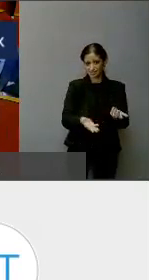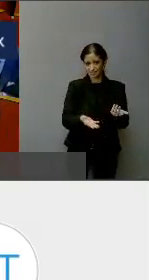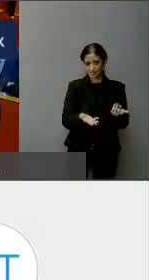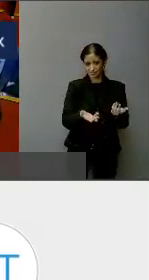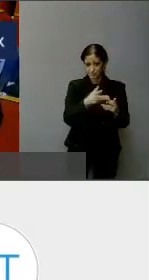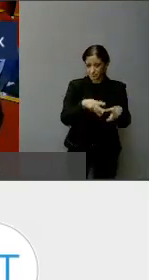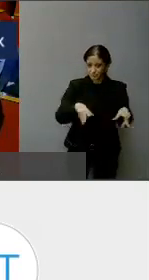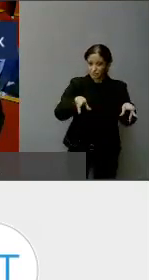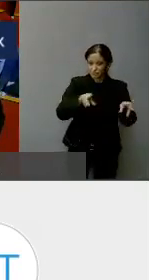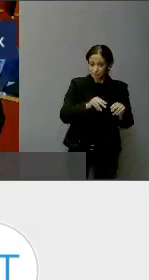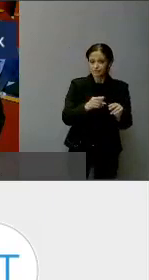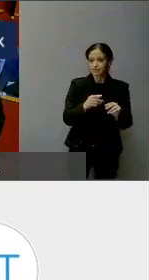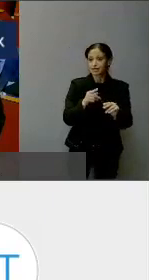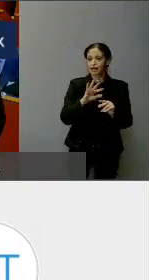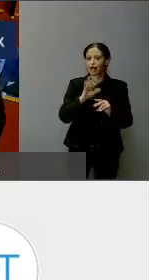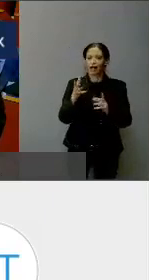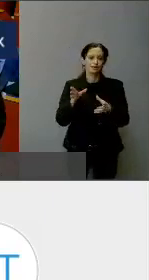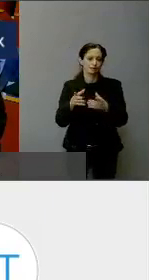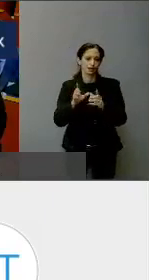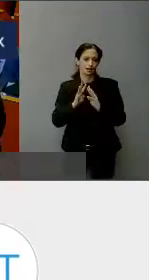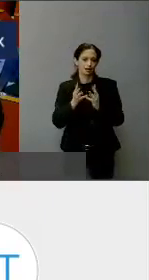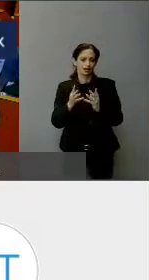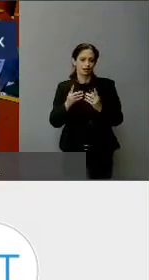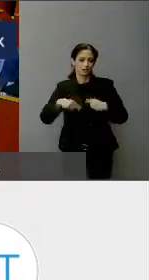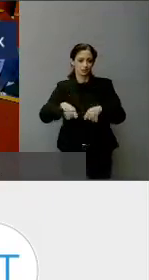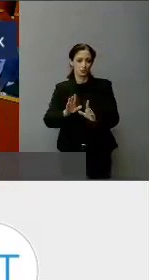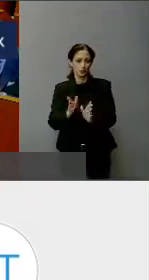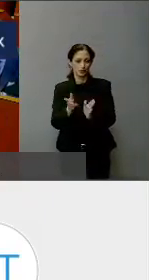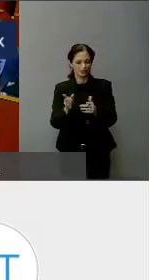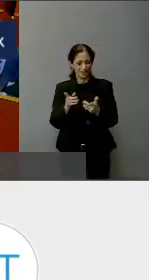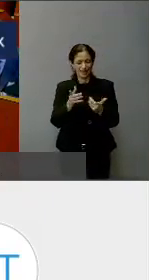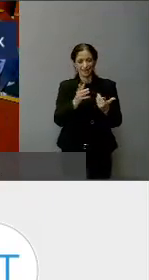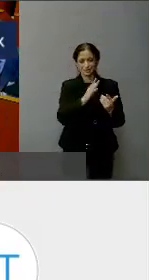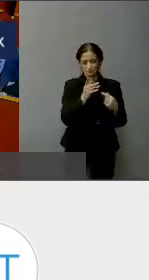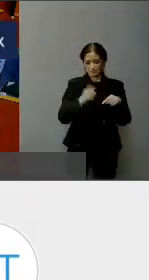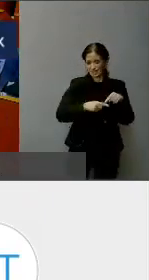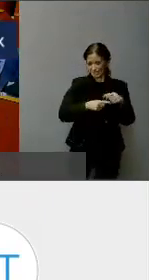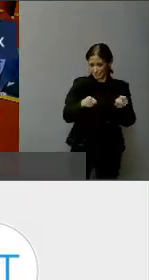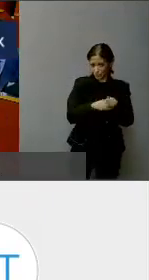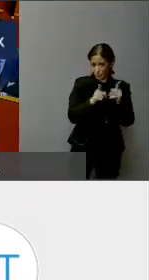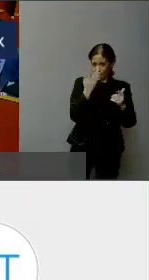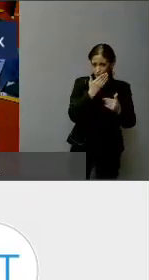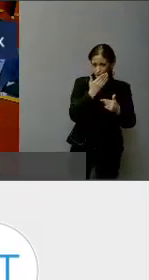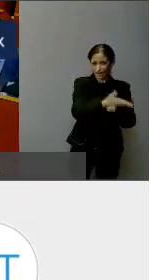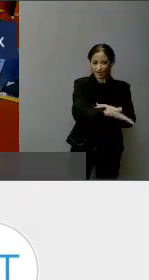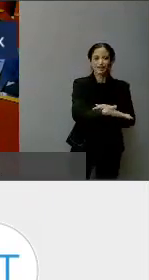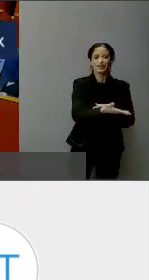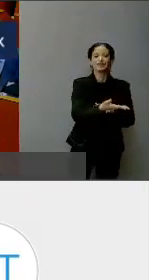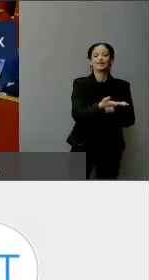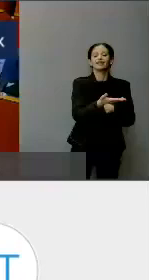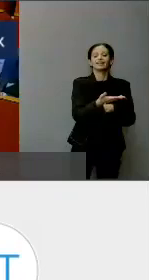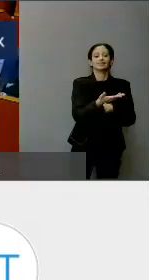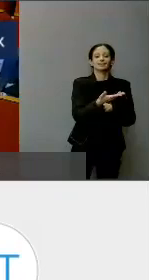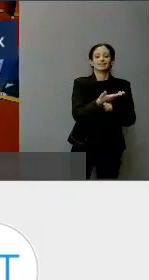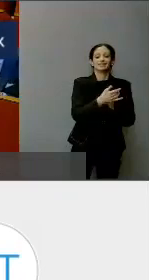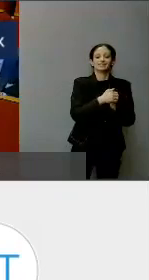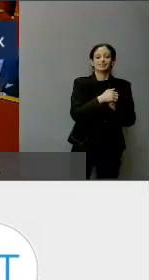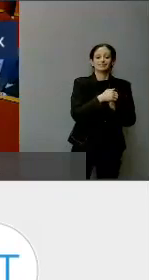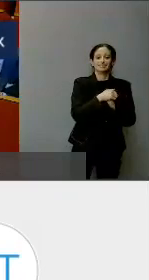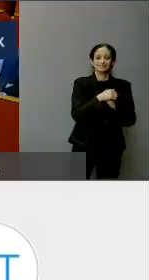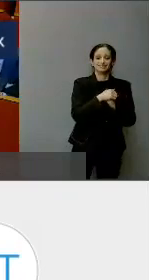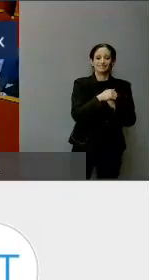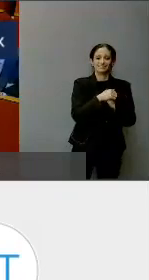da quelli che non eravate voi non ripetere sicuramente il fatto e